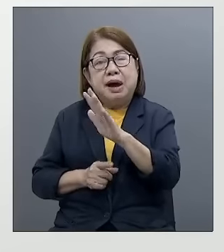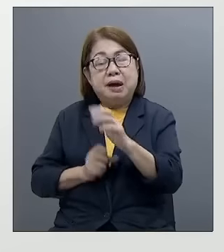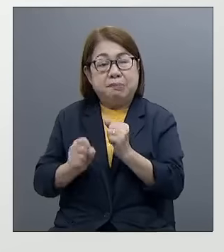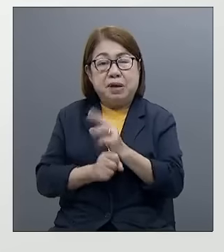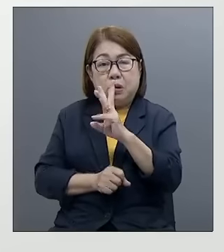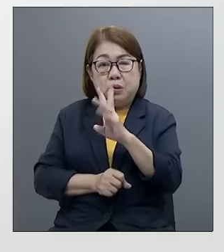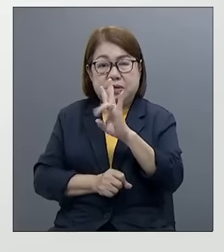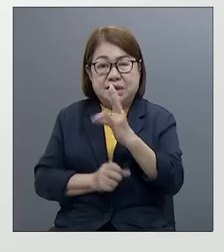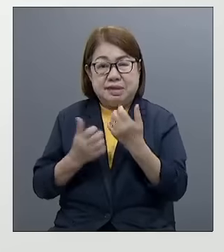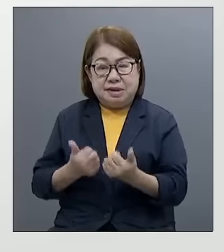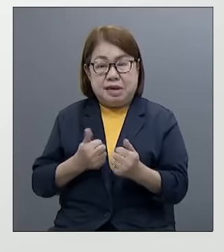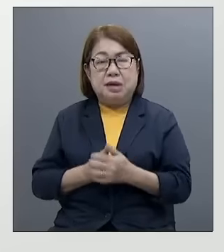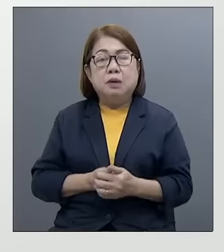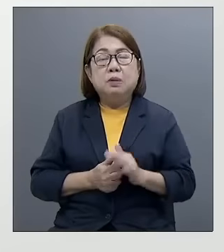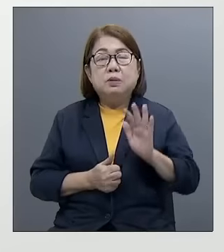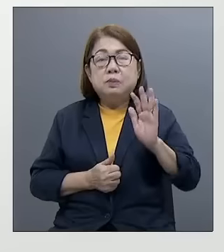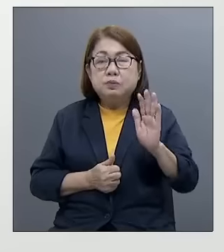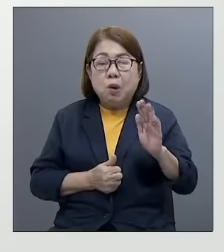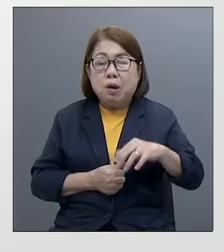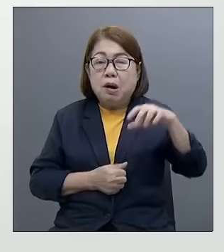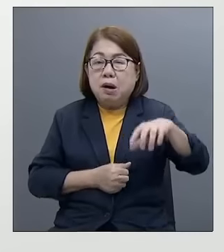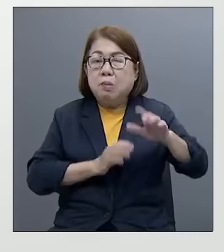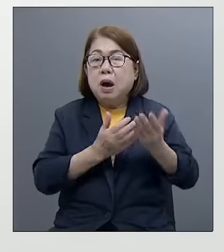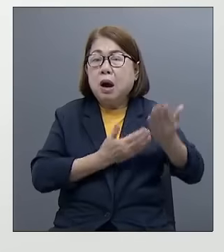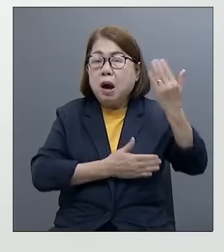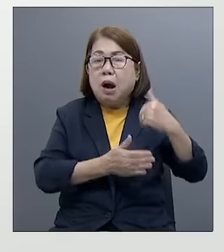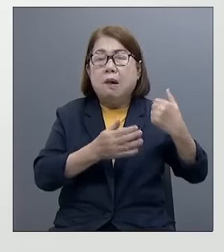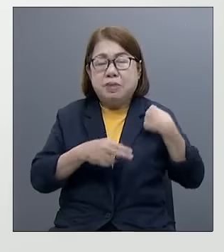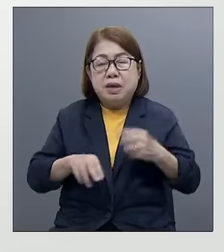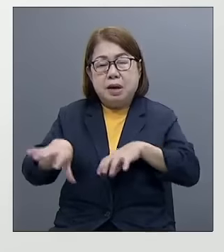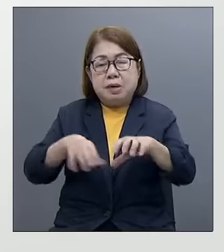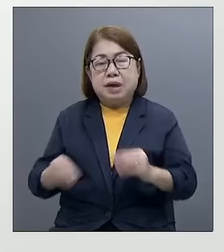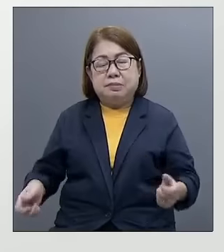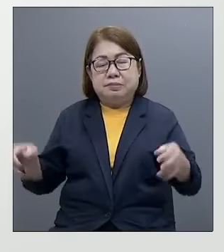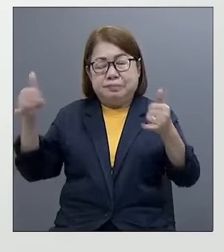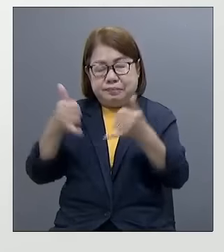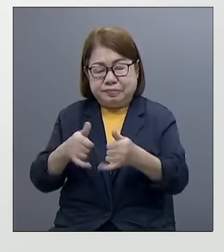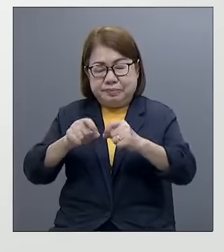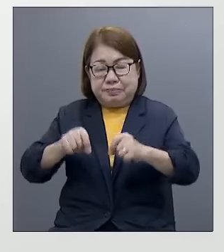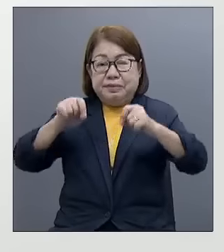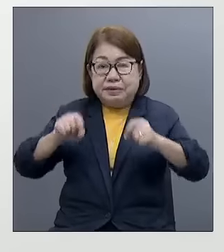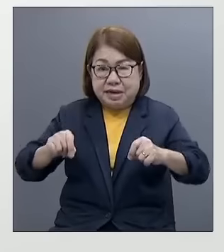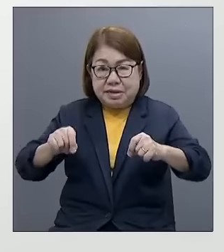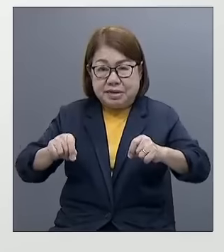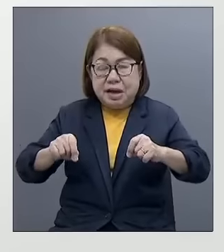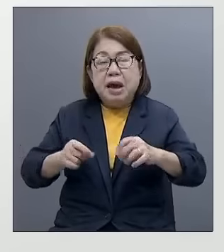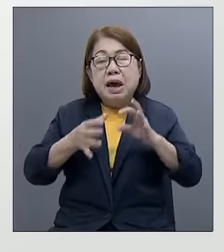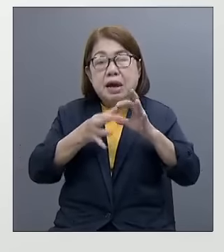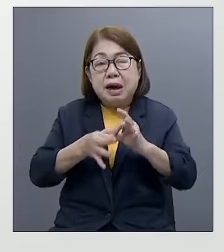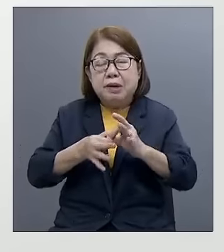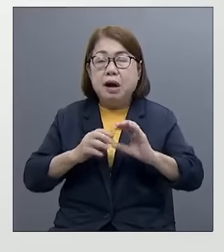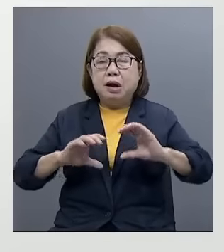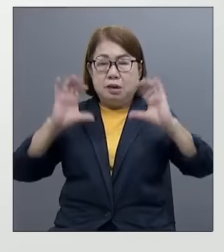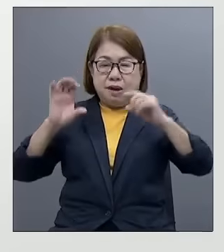พิพิธภัณฑ์ศิลปะเมรินได้จัดพิธีลงนามบันทึกความเข้าใจฉบับใหม่ขึ้นมาระหว่างพิพิธภัณฑ์กับรัฐบาล